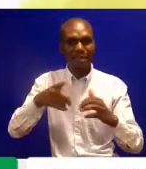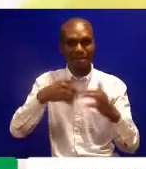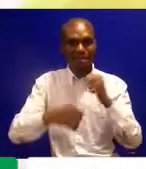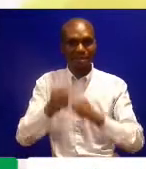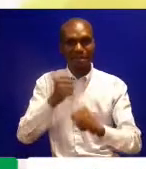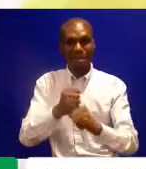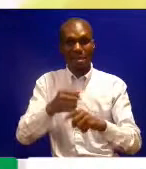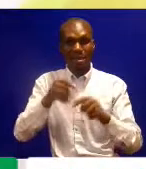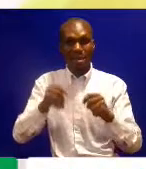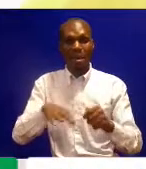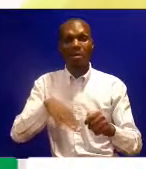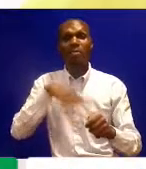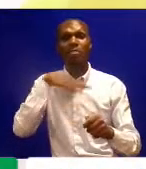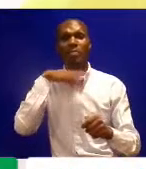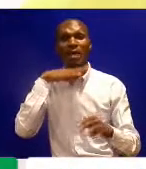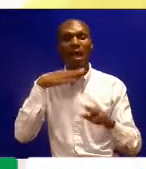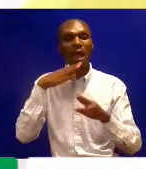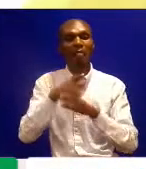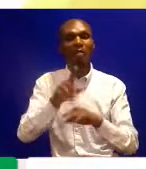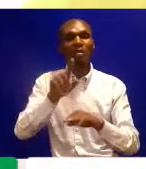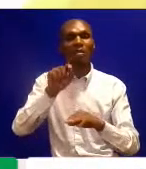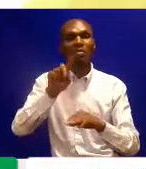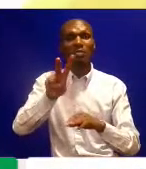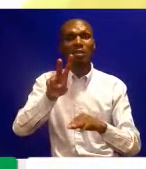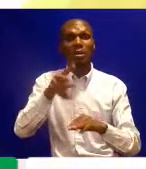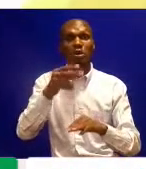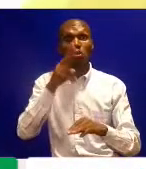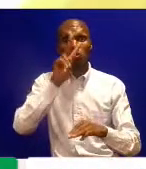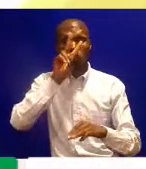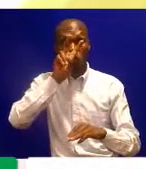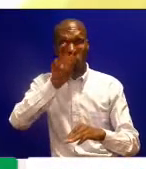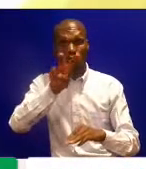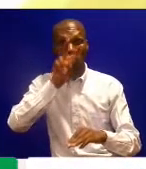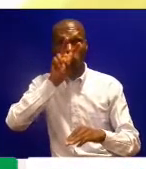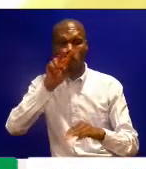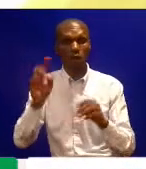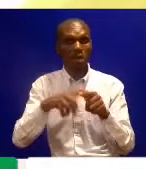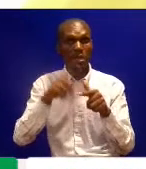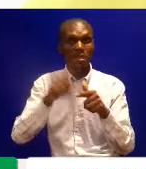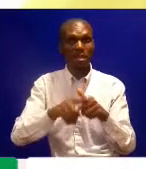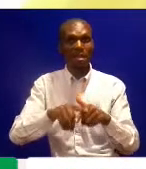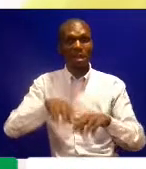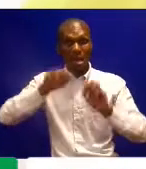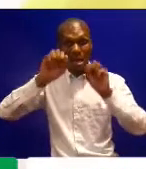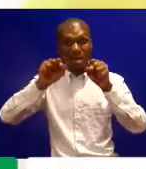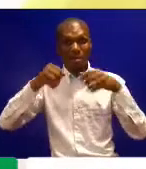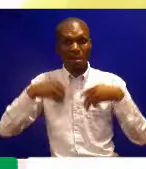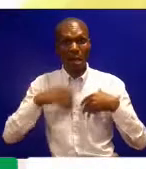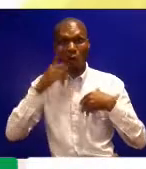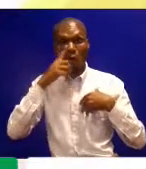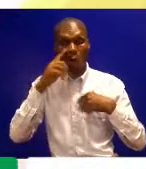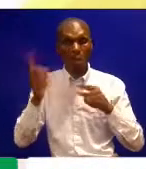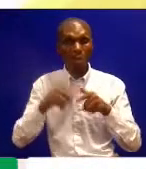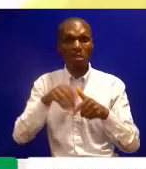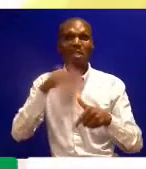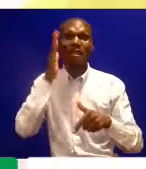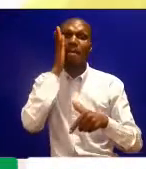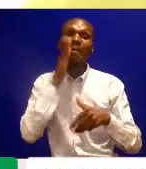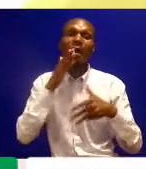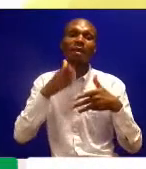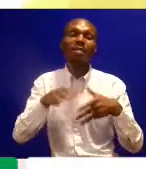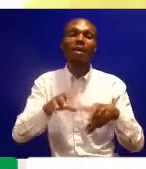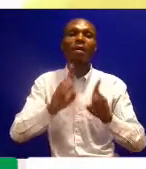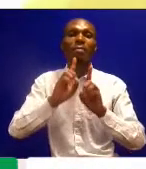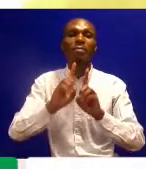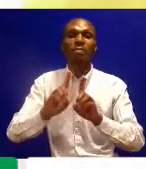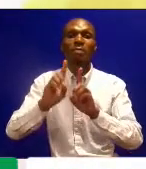maega yhtv ko murekere ngane yuni go mori oye bono ko igwana kwa bera senke yo no mori oye omugako yugwanchirwana ko irwa